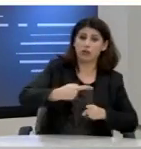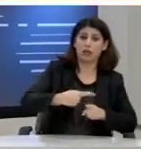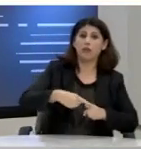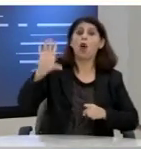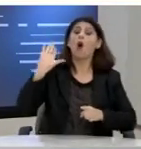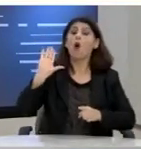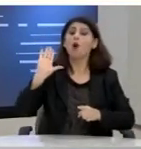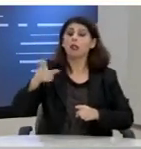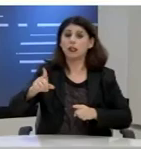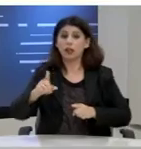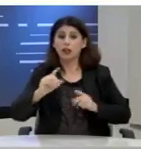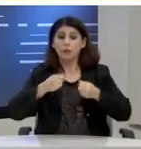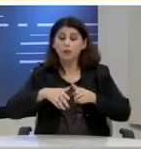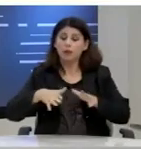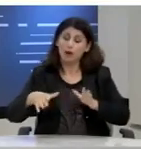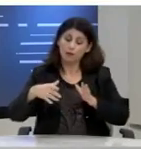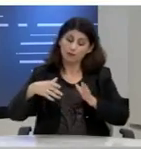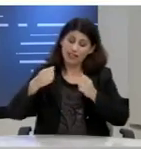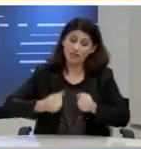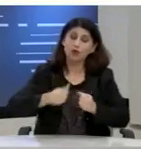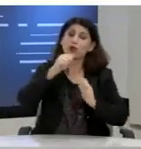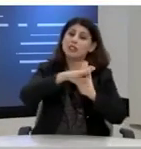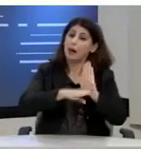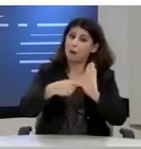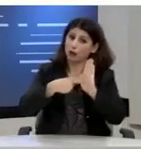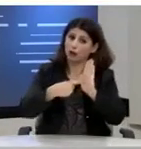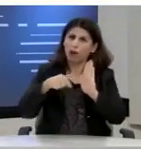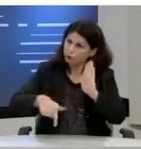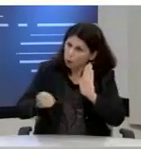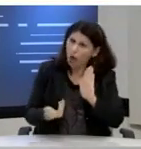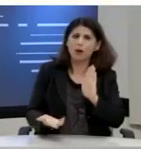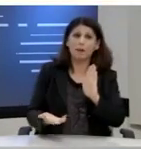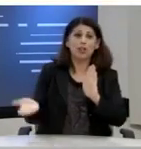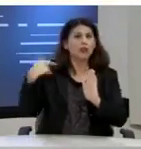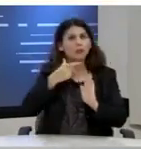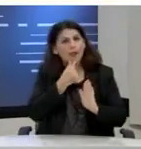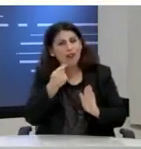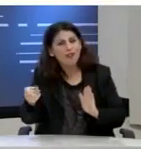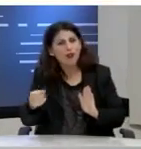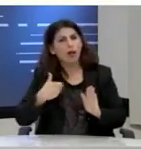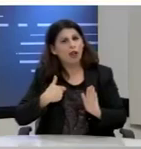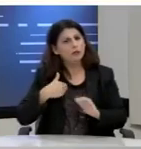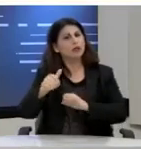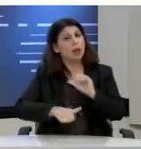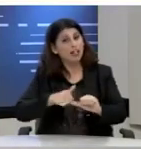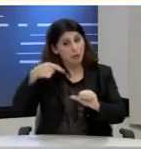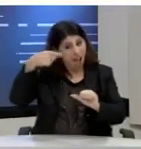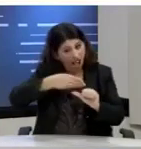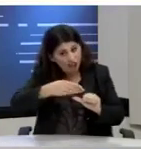όπως το 49. Και αυτά γίναν όλα. Αυτά που ζητάγατε τότε που ήταν πιο εύκολα τα πράγματα. Τα κάναμε αυτά και άλλα